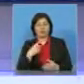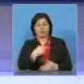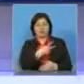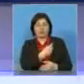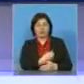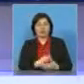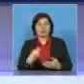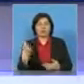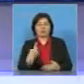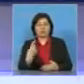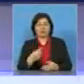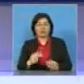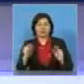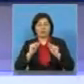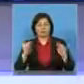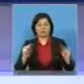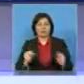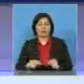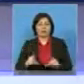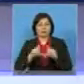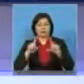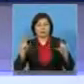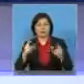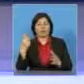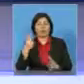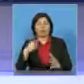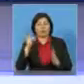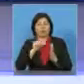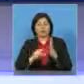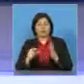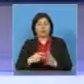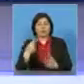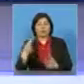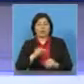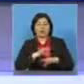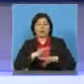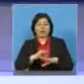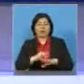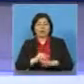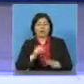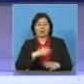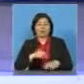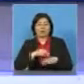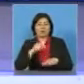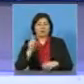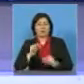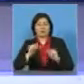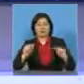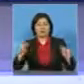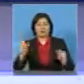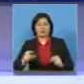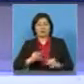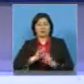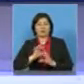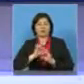получить прививку вызвались учителя средней школы номер 60. О том, как проходит вакцинация и как себя чувствуют педагоги,